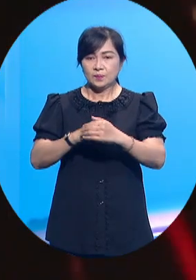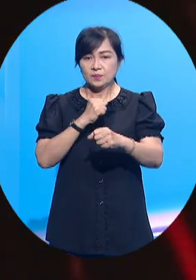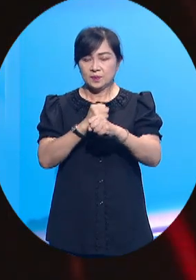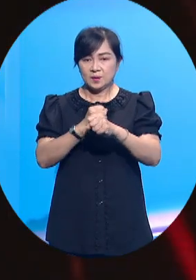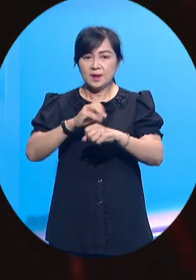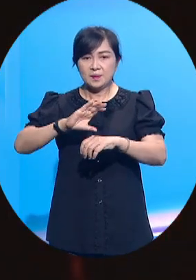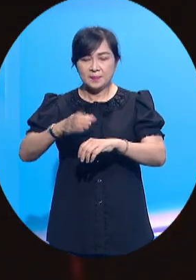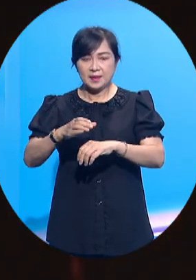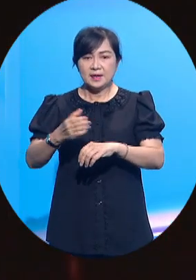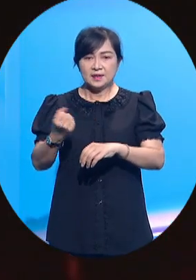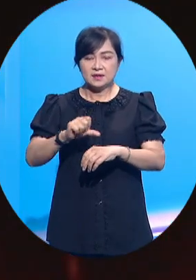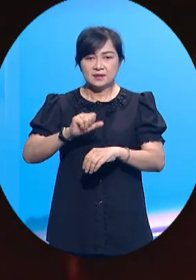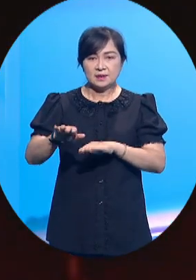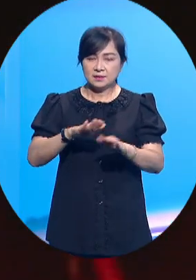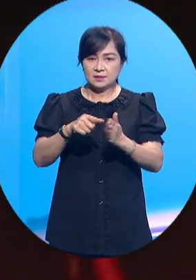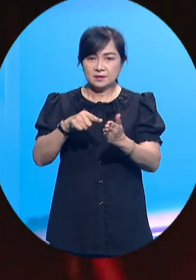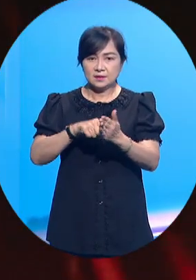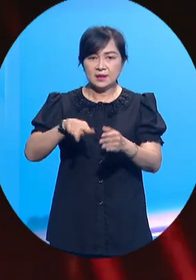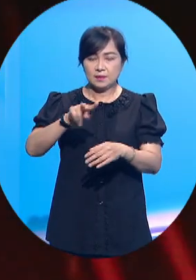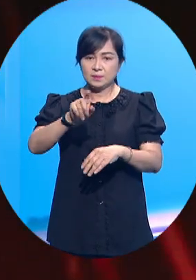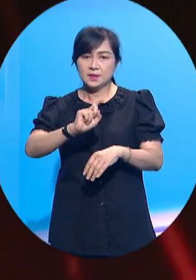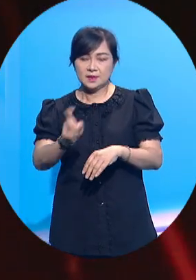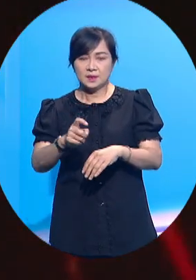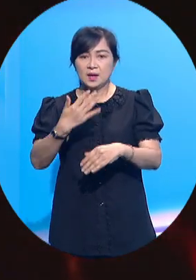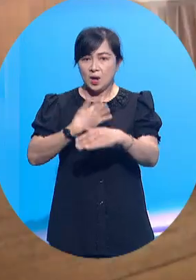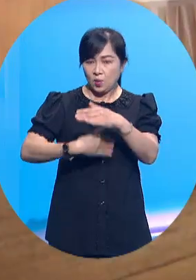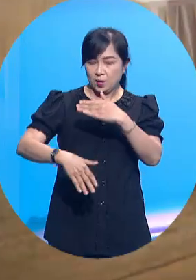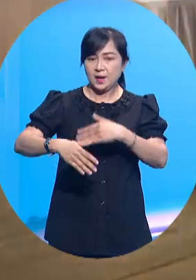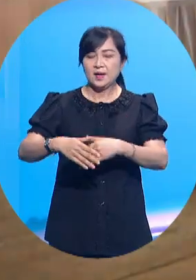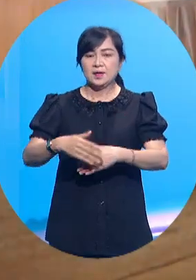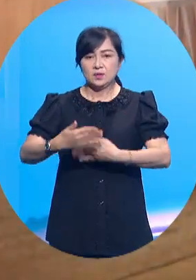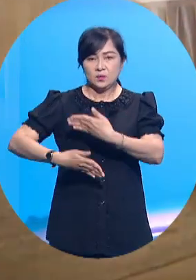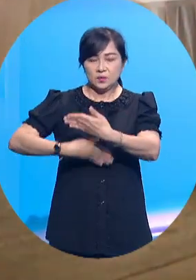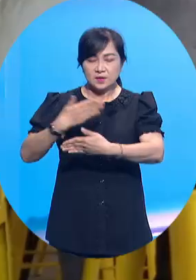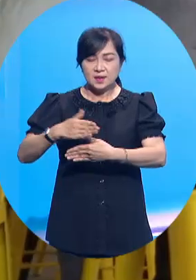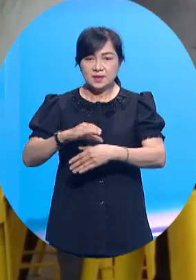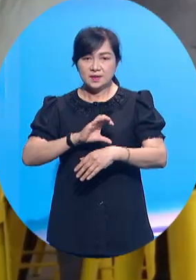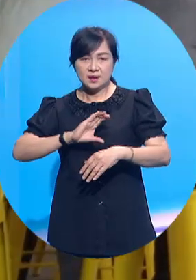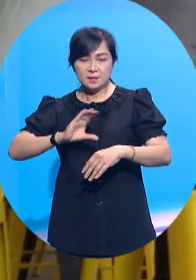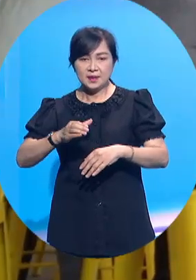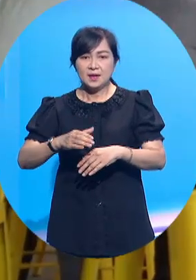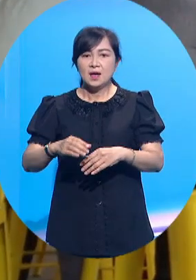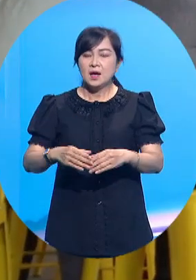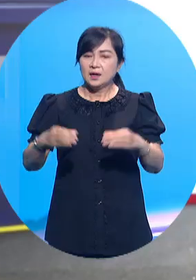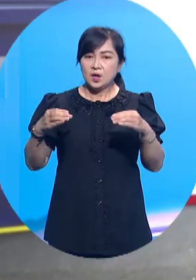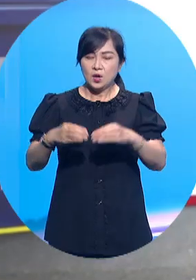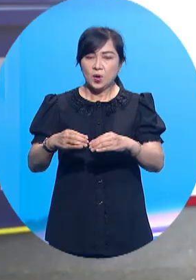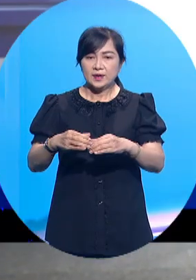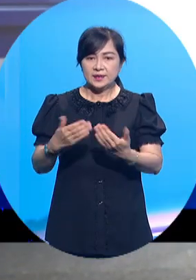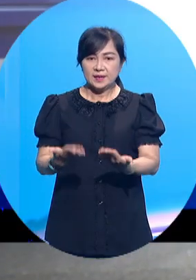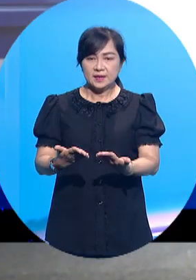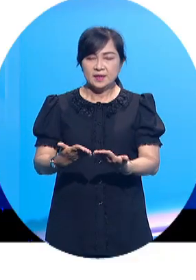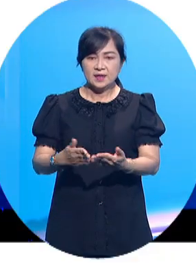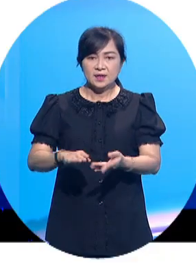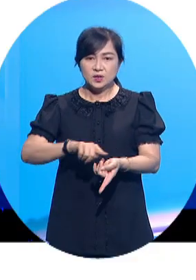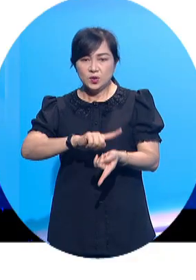máy đã được Shell thực hiện từ năm 2019 thông qua cuộc thi thợ máy đẳng cấp thường niên. Ngày hội thợ máy nhất nhất là bước